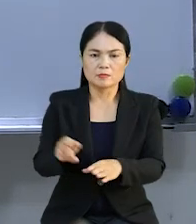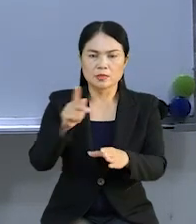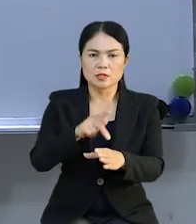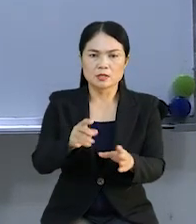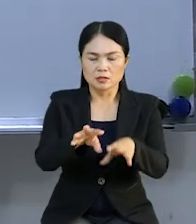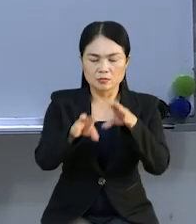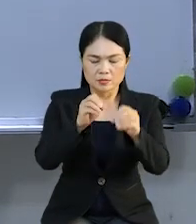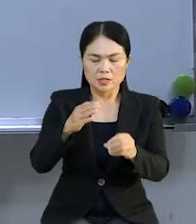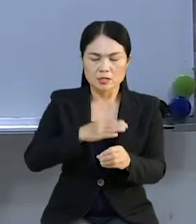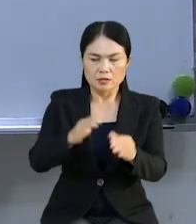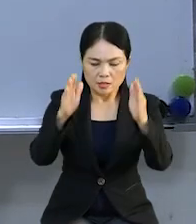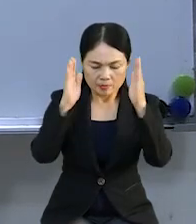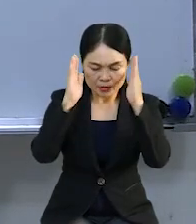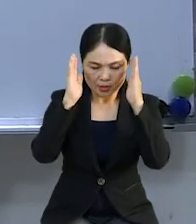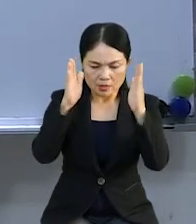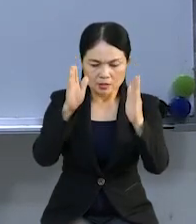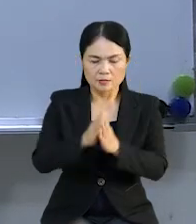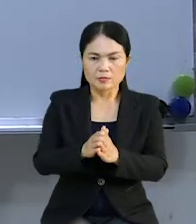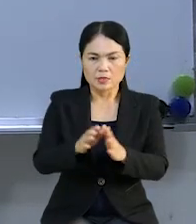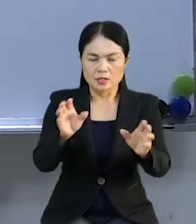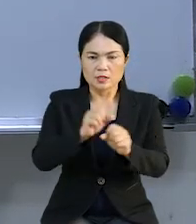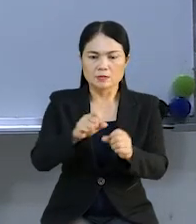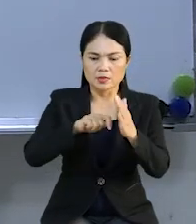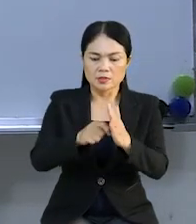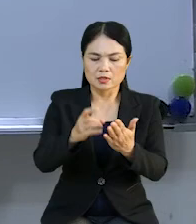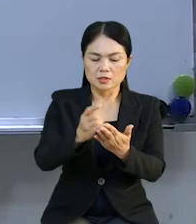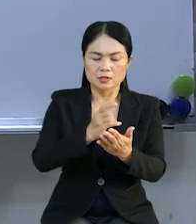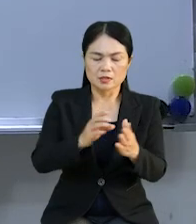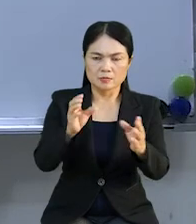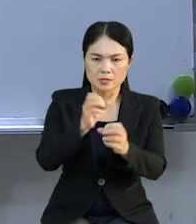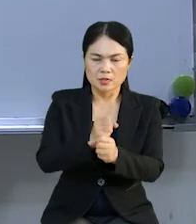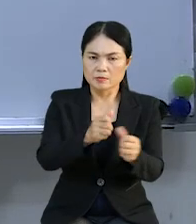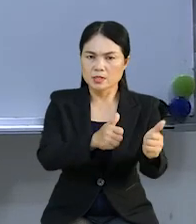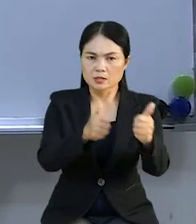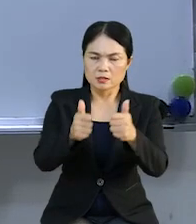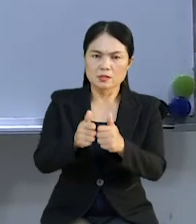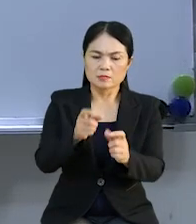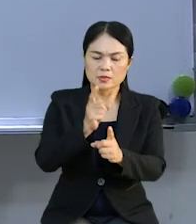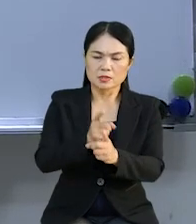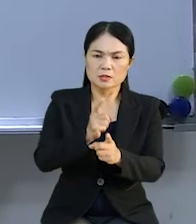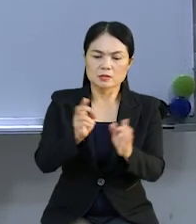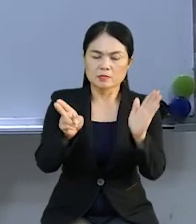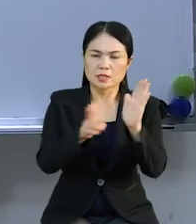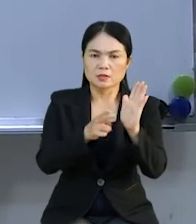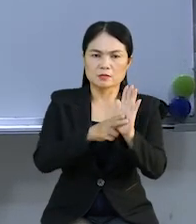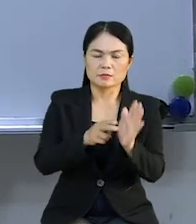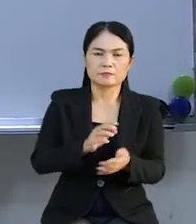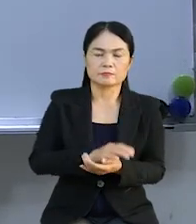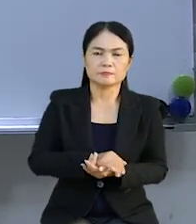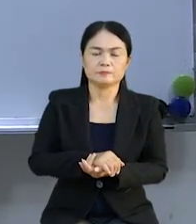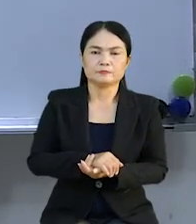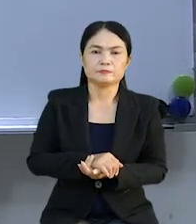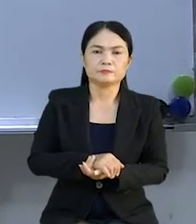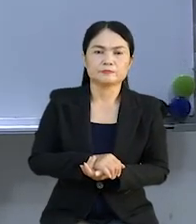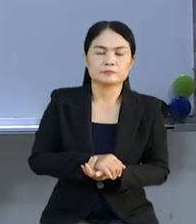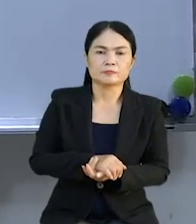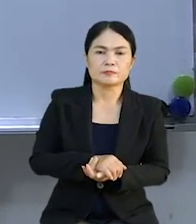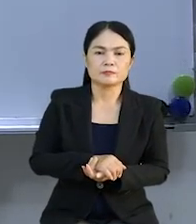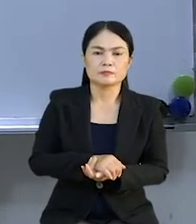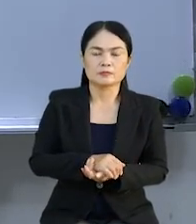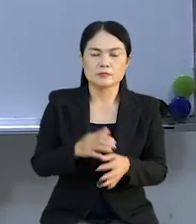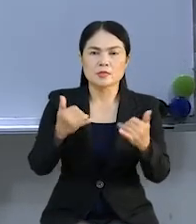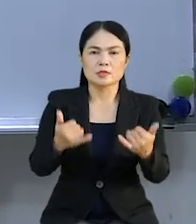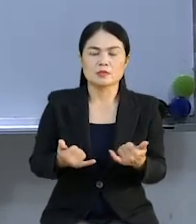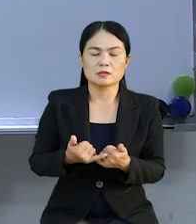จะรวมเรียนจมูกลูกครูได้ย่อยจะตกดัดนำใบกระดับในคลำซาเมรีในบ้านอ๋อไอ้ตรมเต๋อจะบ้าหล่อนะคนนะบาดจัง